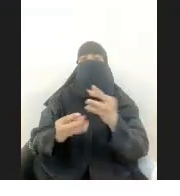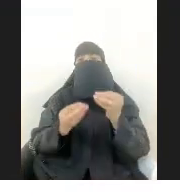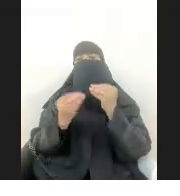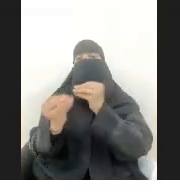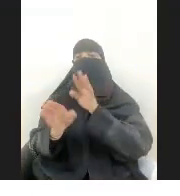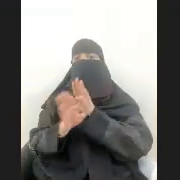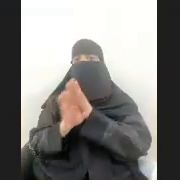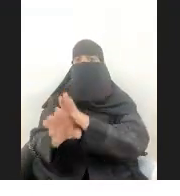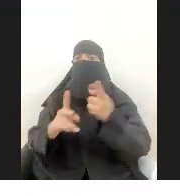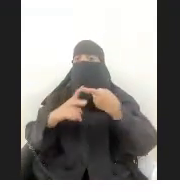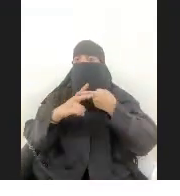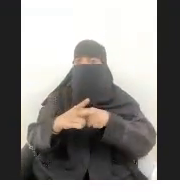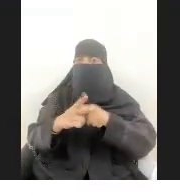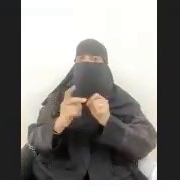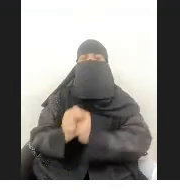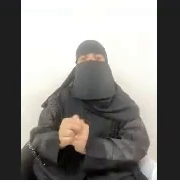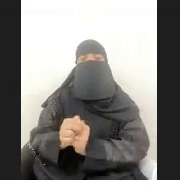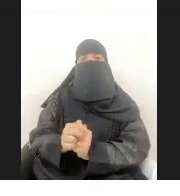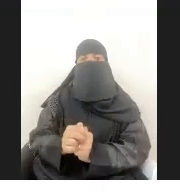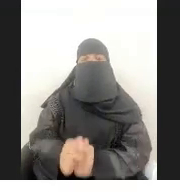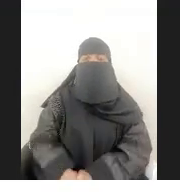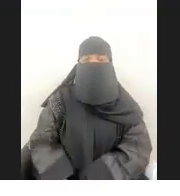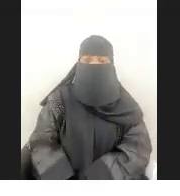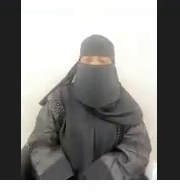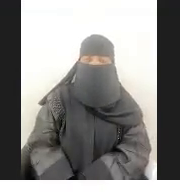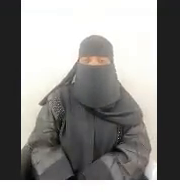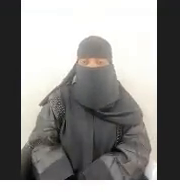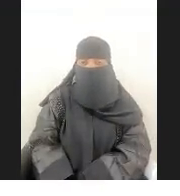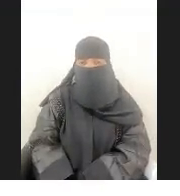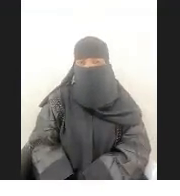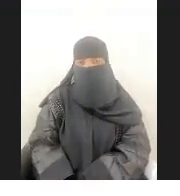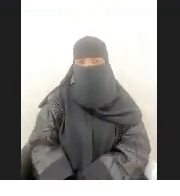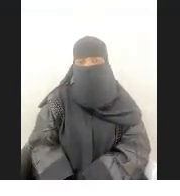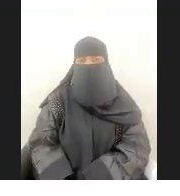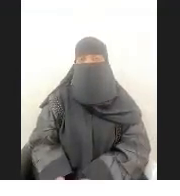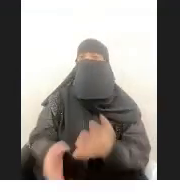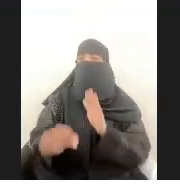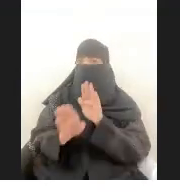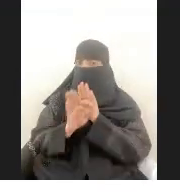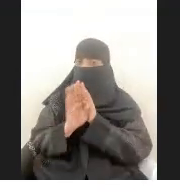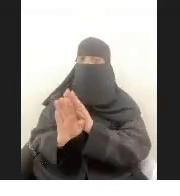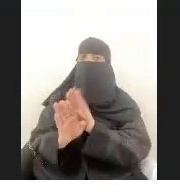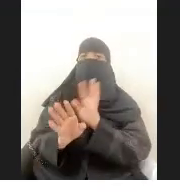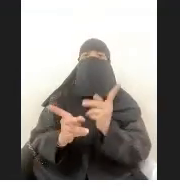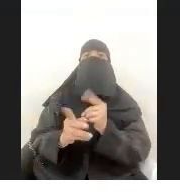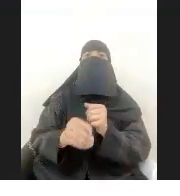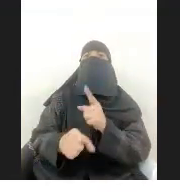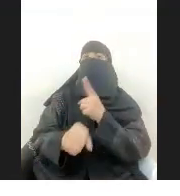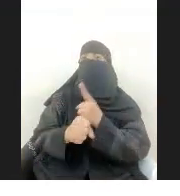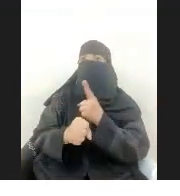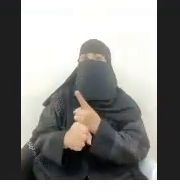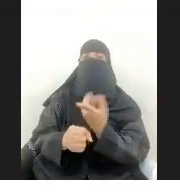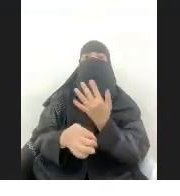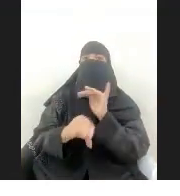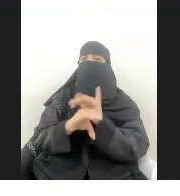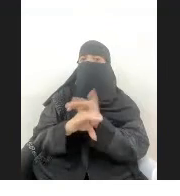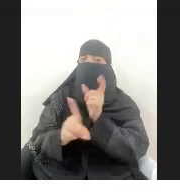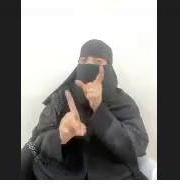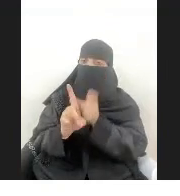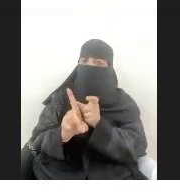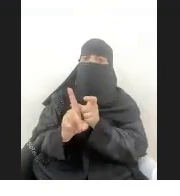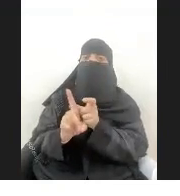قد إيش هذه المؤسسة التعليمية تعطي دعم لعضو هيئة التدريس والمعلمين والمعلمات عند تطبيق التعلم